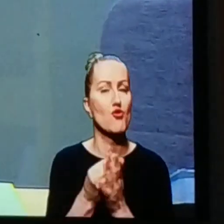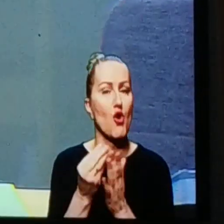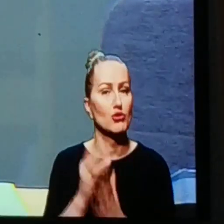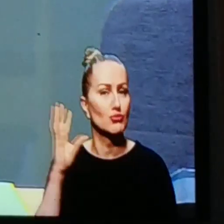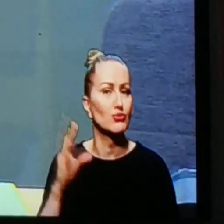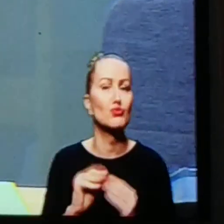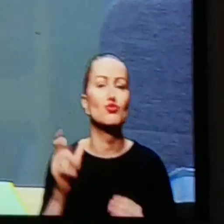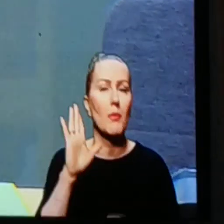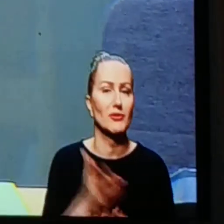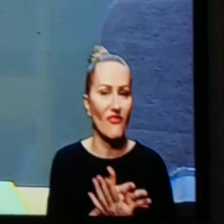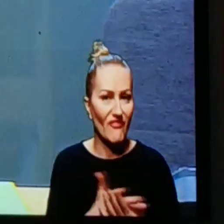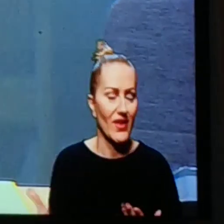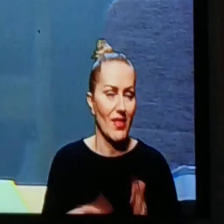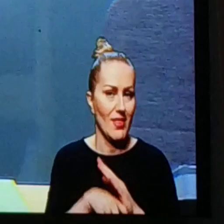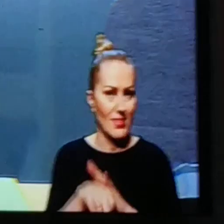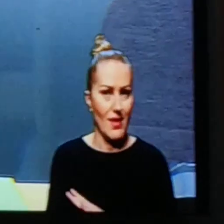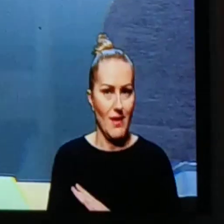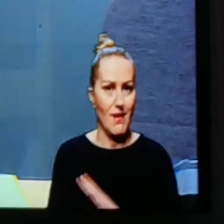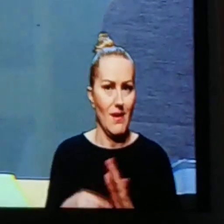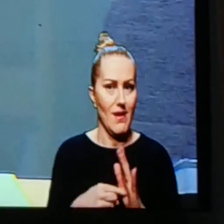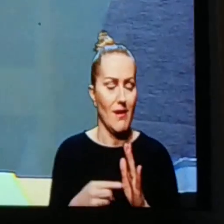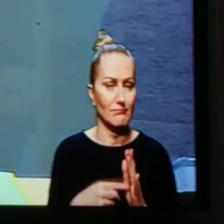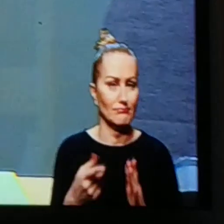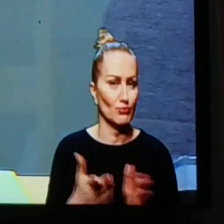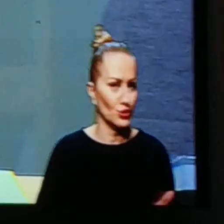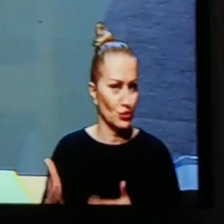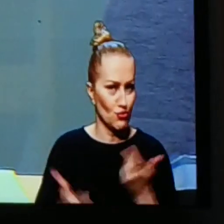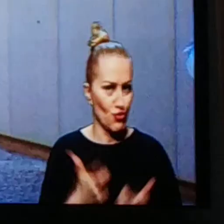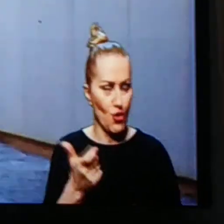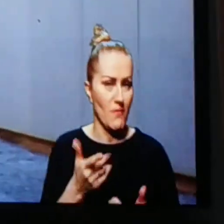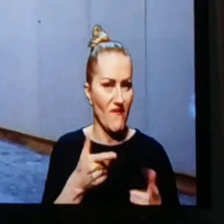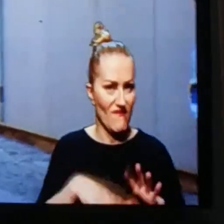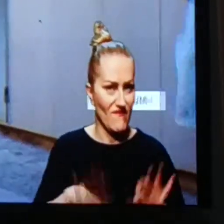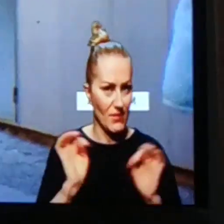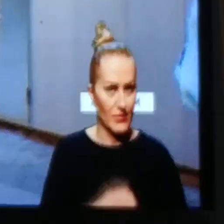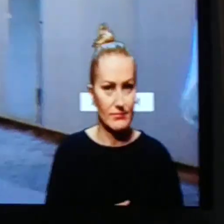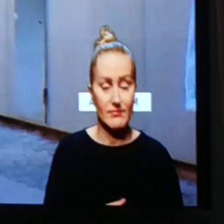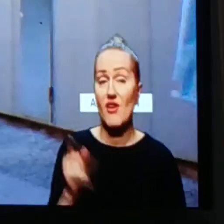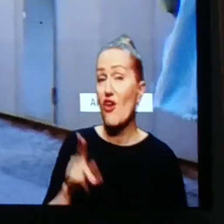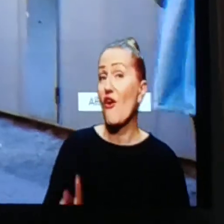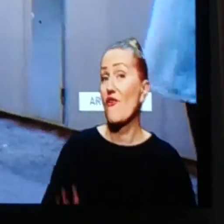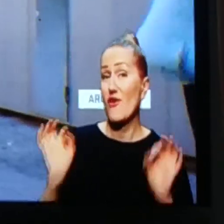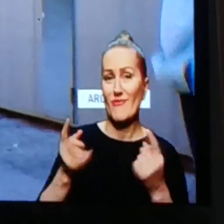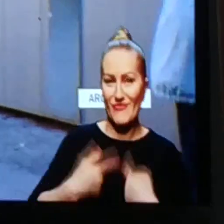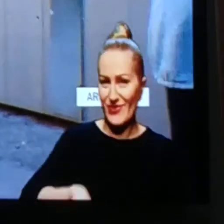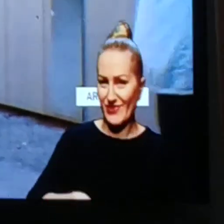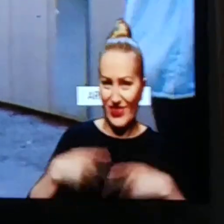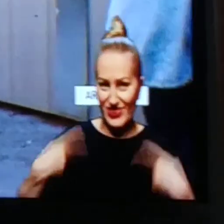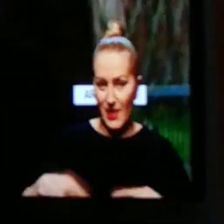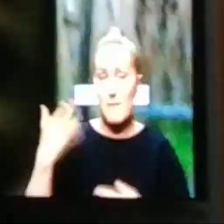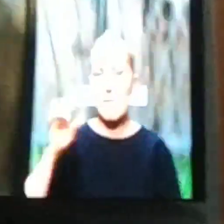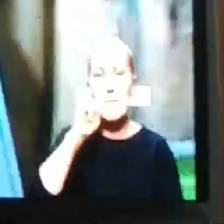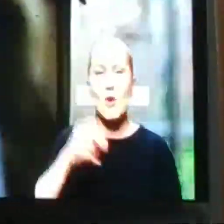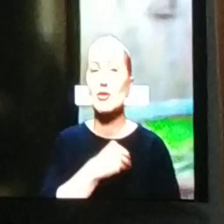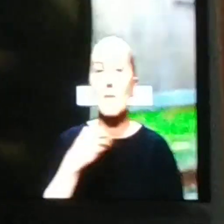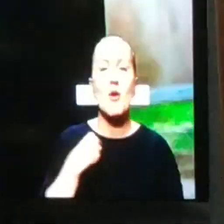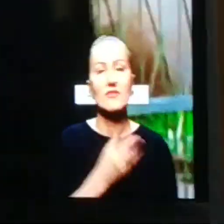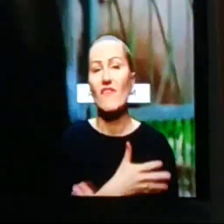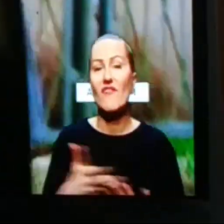jakie zostaną poniesione związanych z przygotowaniem wyborów. Na wybory, które się nie odbyły, Poczta Polska wydać